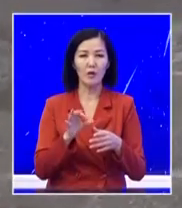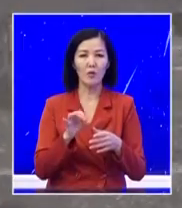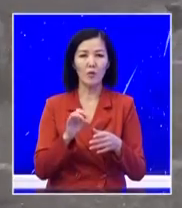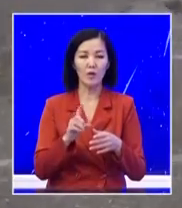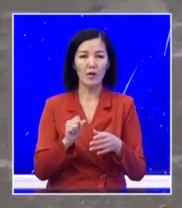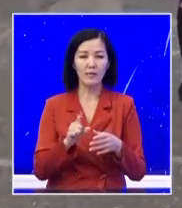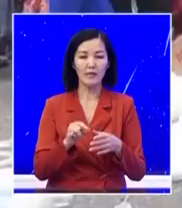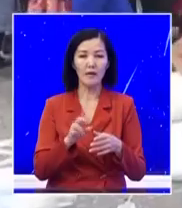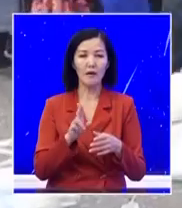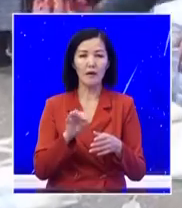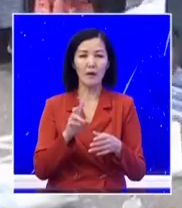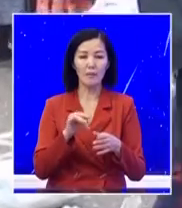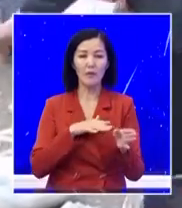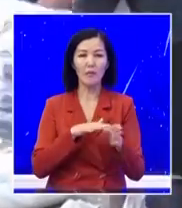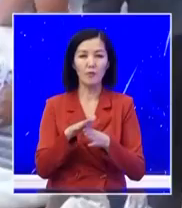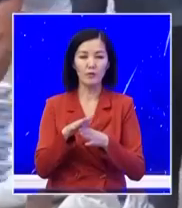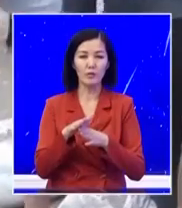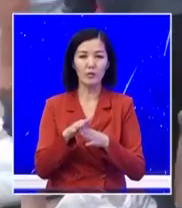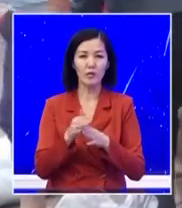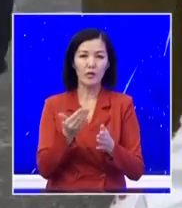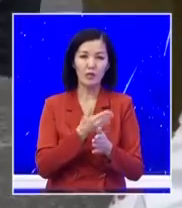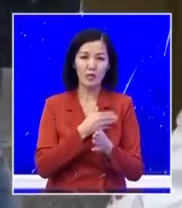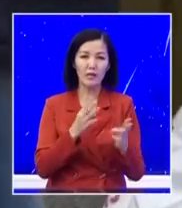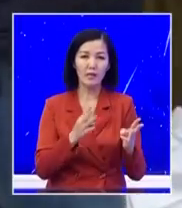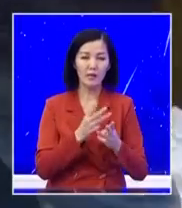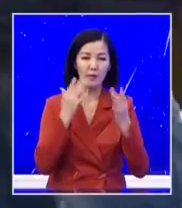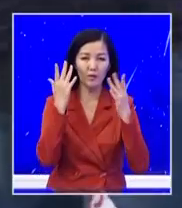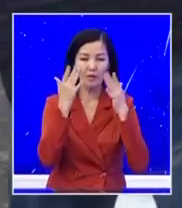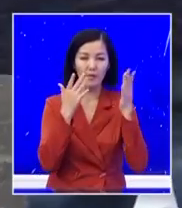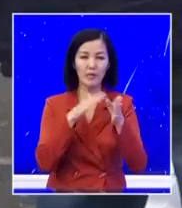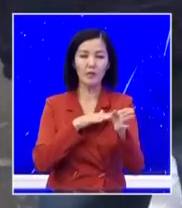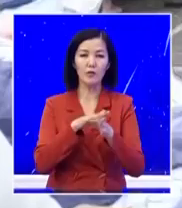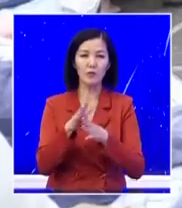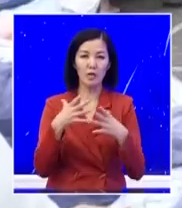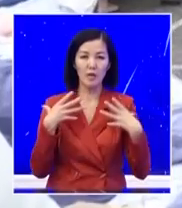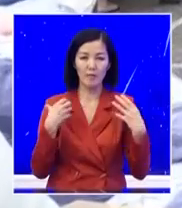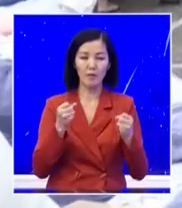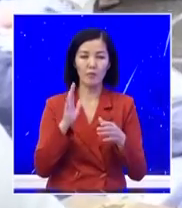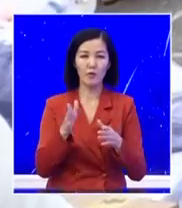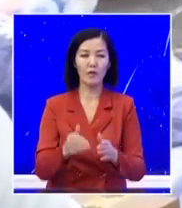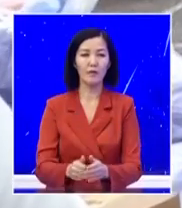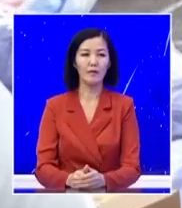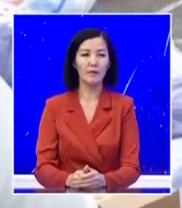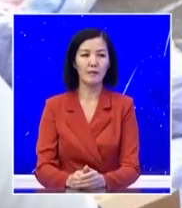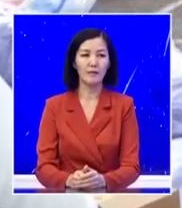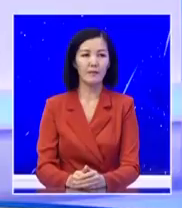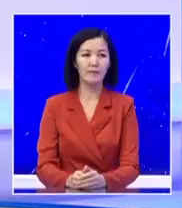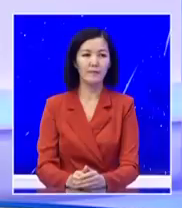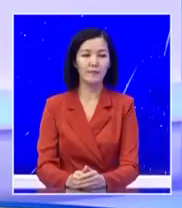болсын, ұстаған ораза дұға тілектеріңіз қабыл болсын, аман есен болайық.